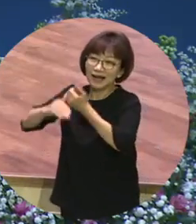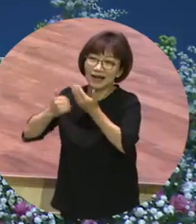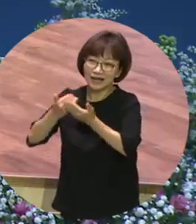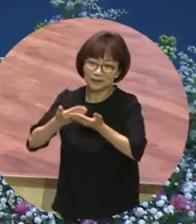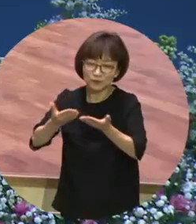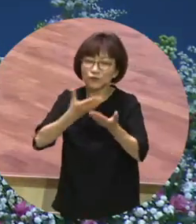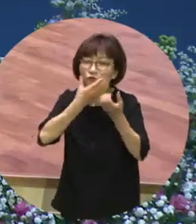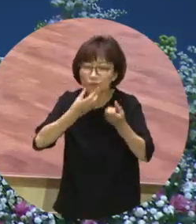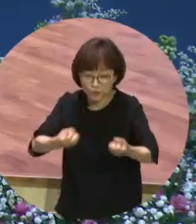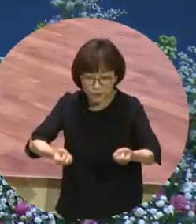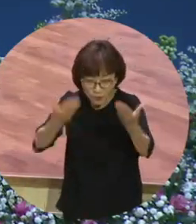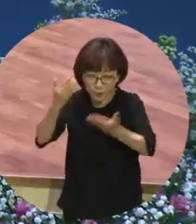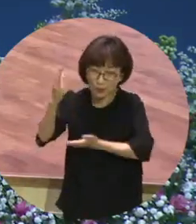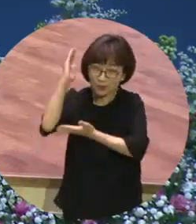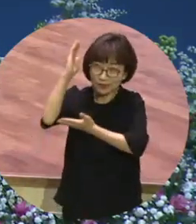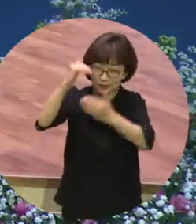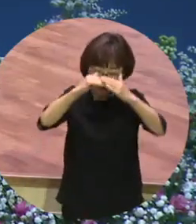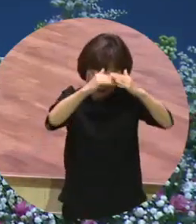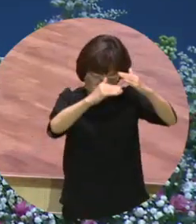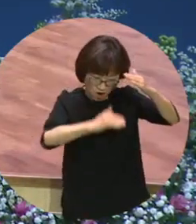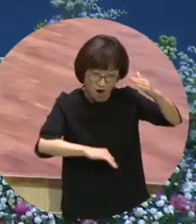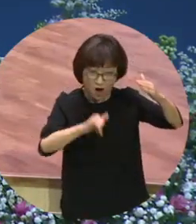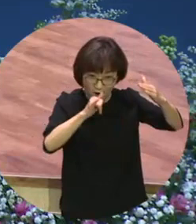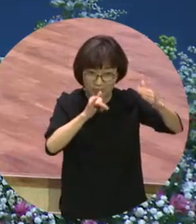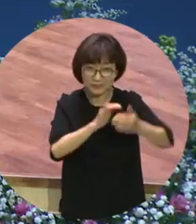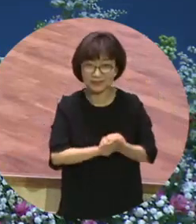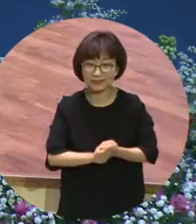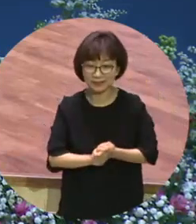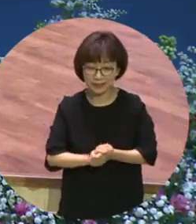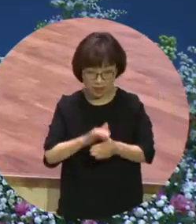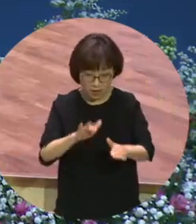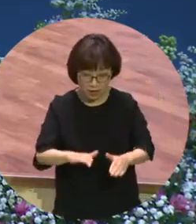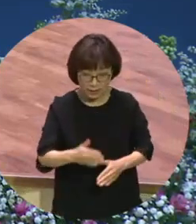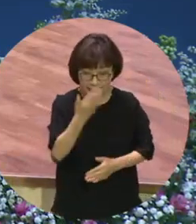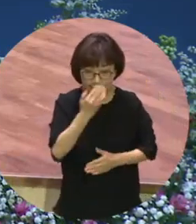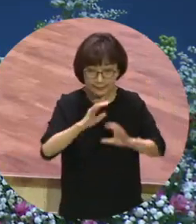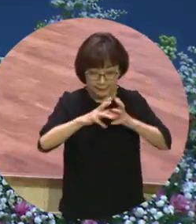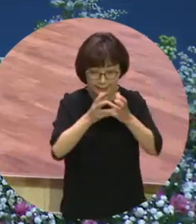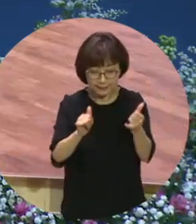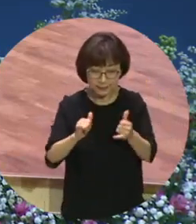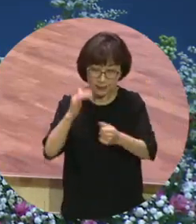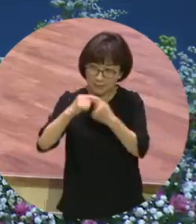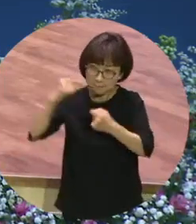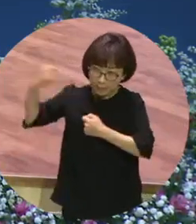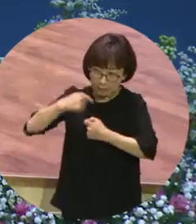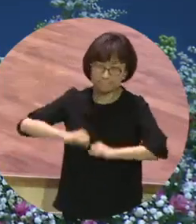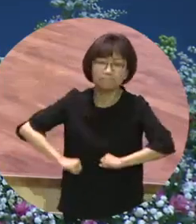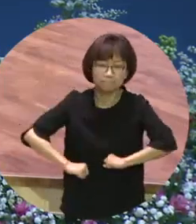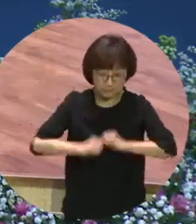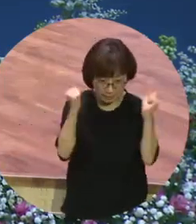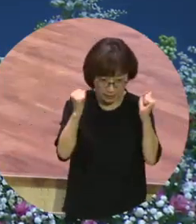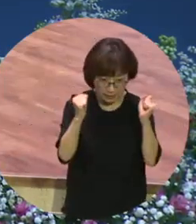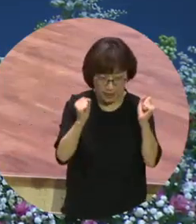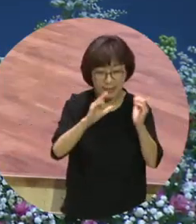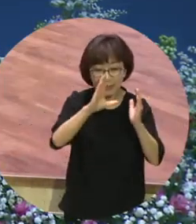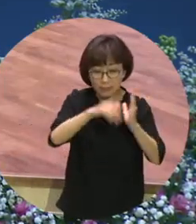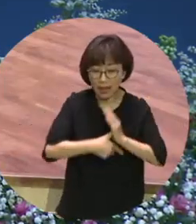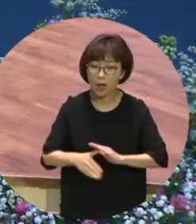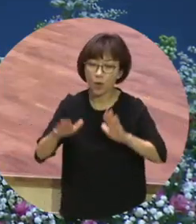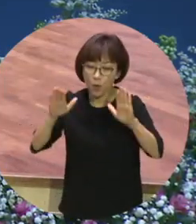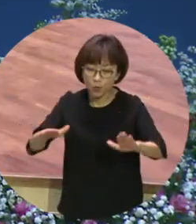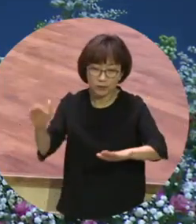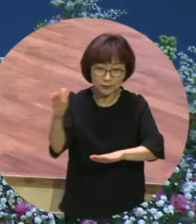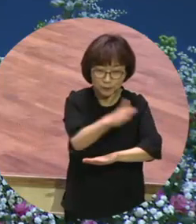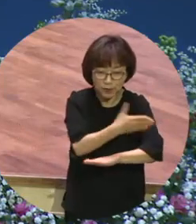말씀이 기록되어 있습니다. 순종했을 때 오늘부터 내가 너희에게 복을